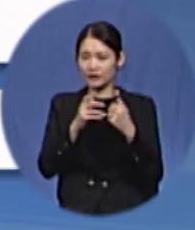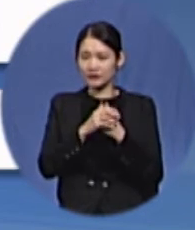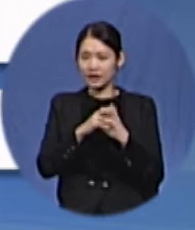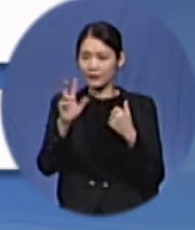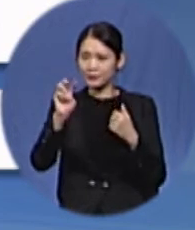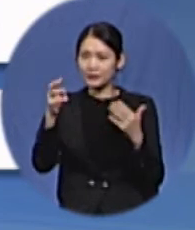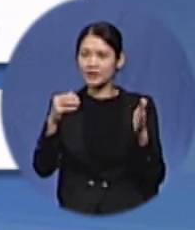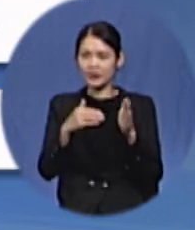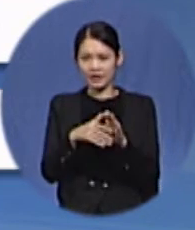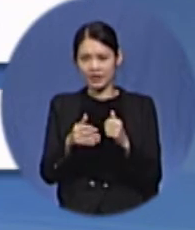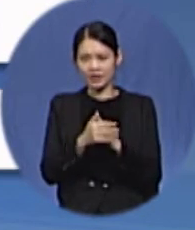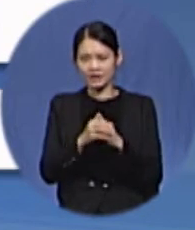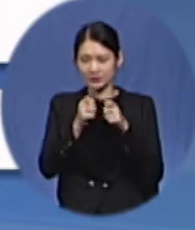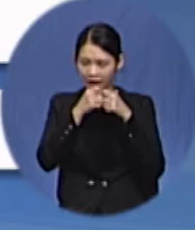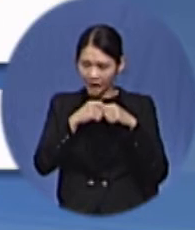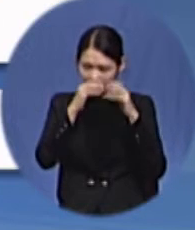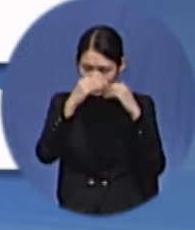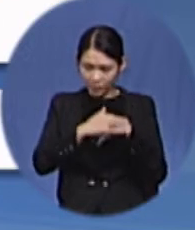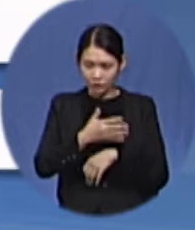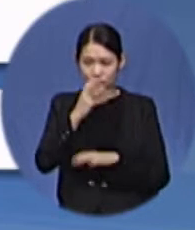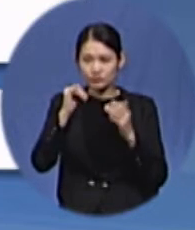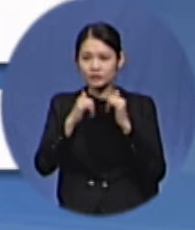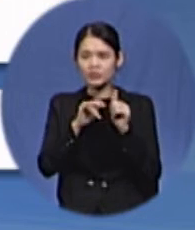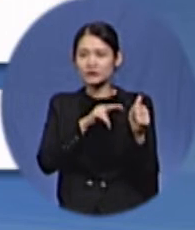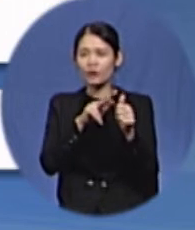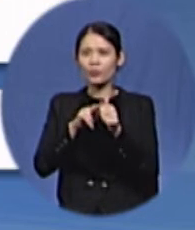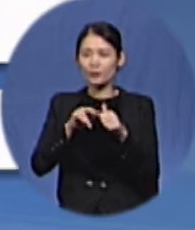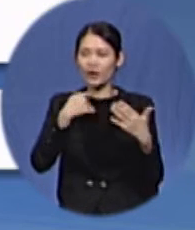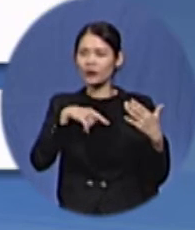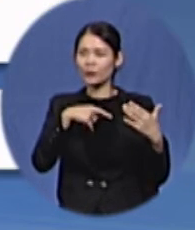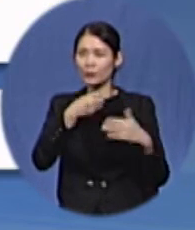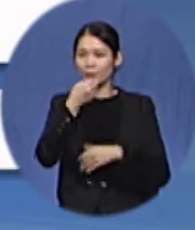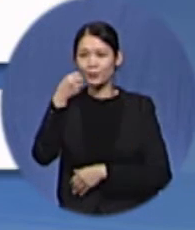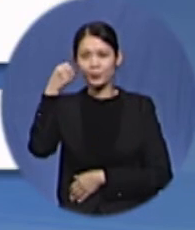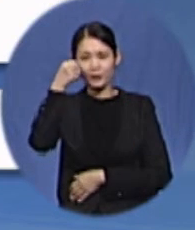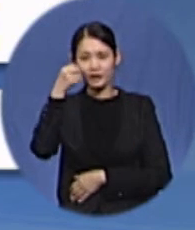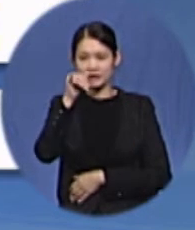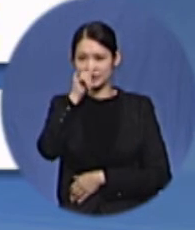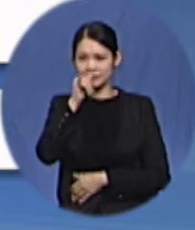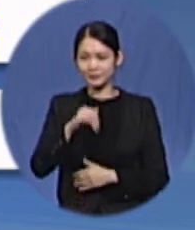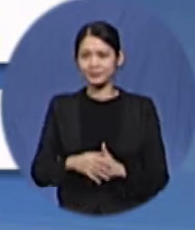자세한 내용은 국민정보화교육 홈페이지에서 확인할 수 있습니다.